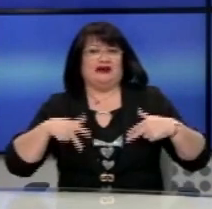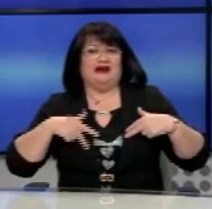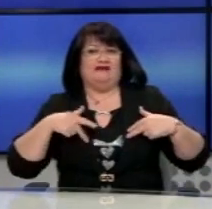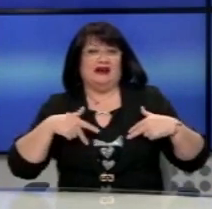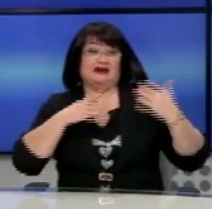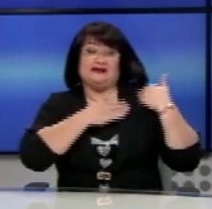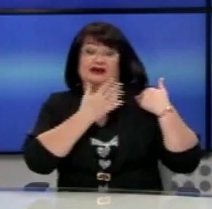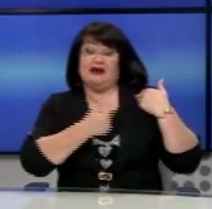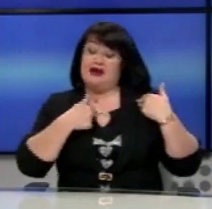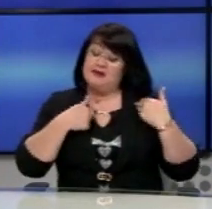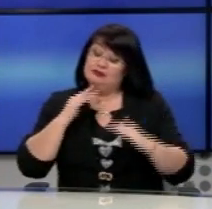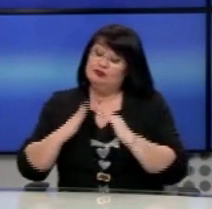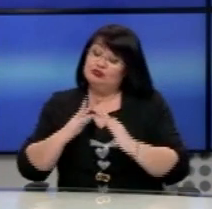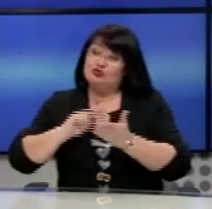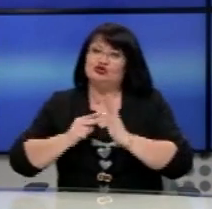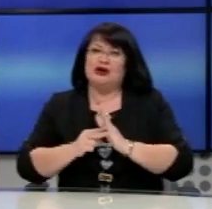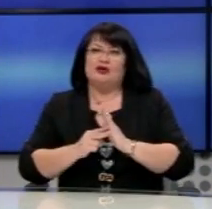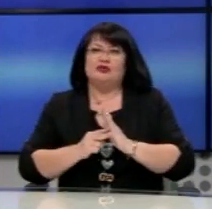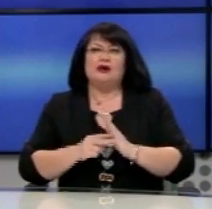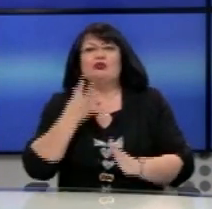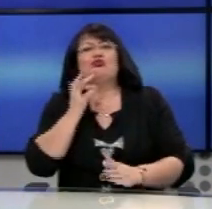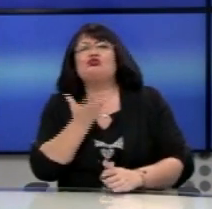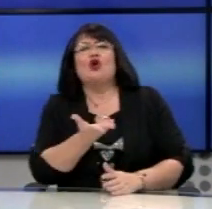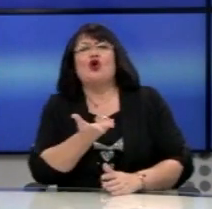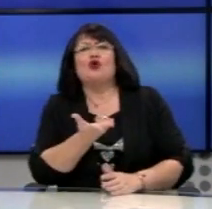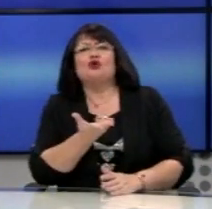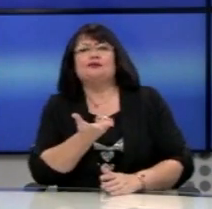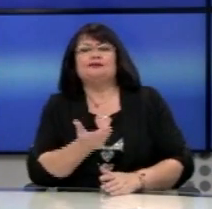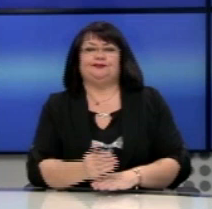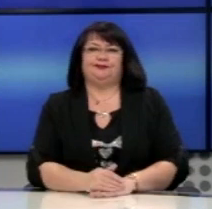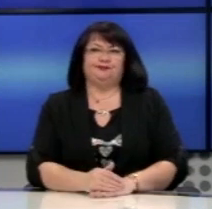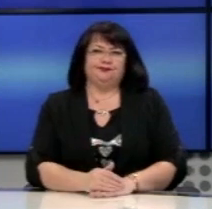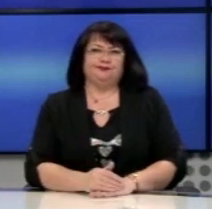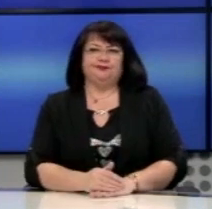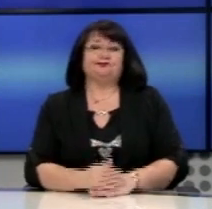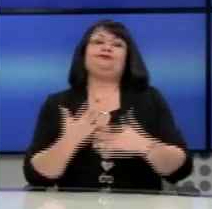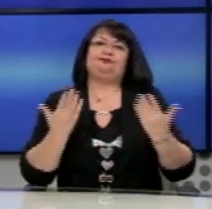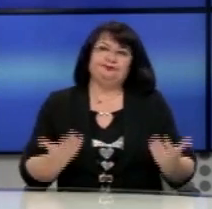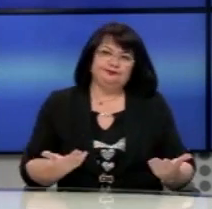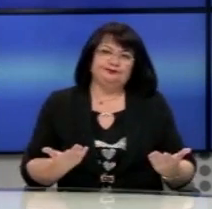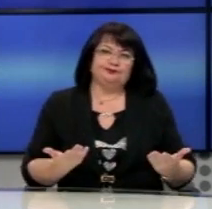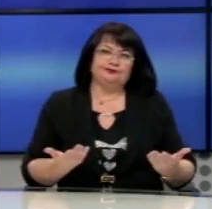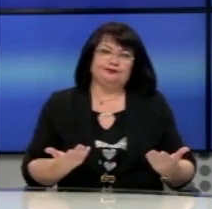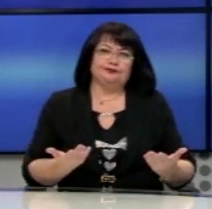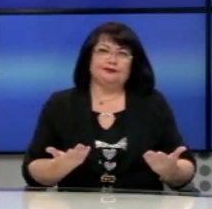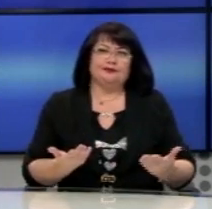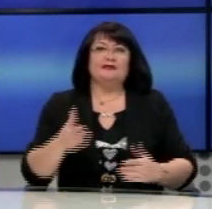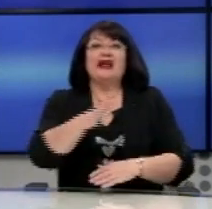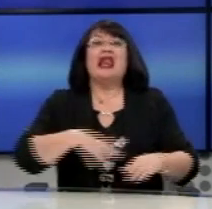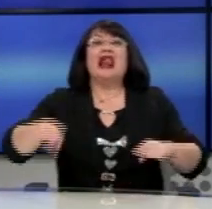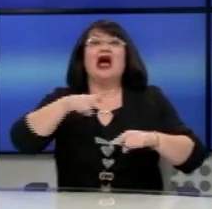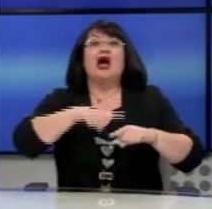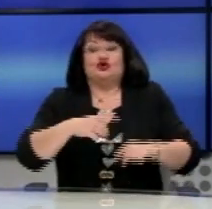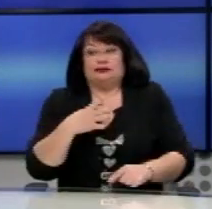κυβέρνηση έχει την ευθύνη. Γιατί το κάνετε όμως αυτό? Το κάνετε αφενός για να ενοχοποιήσετε το λαό,